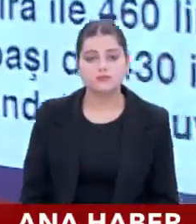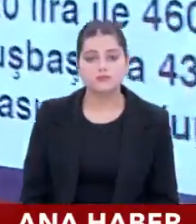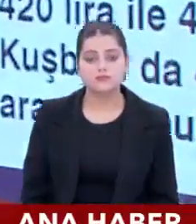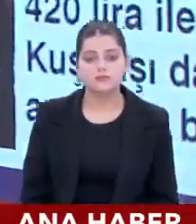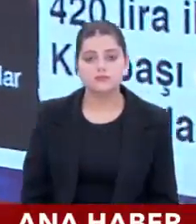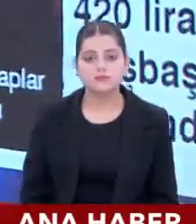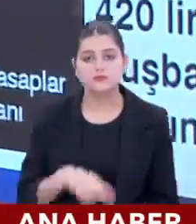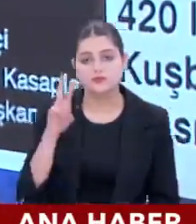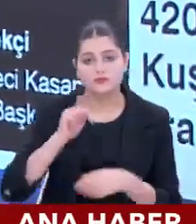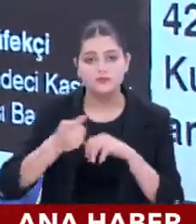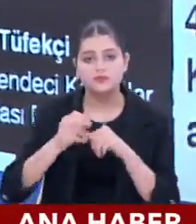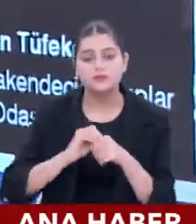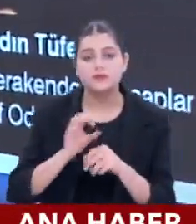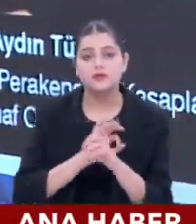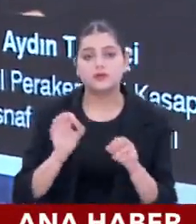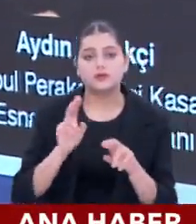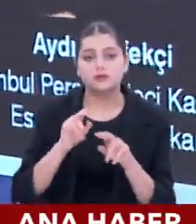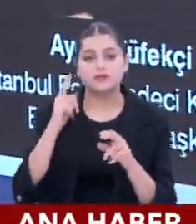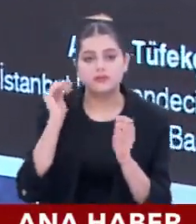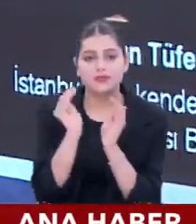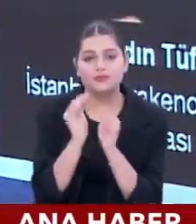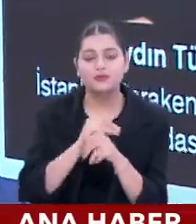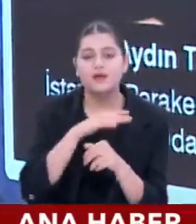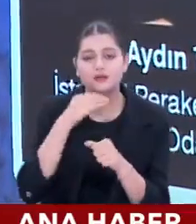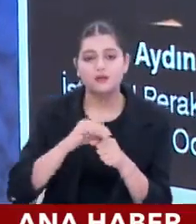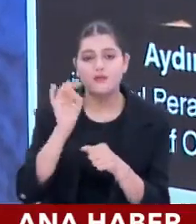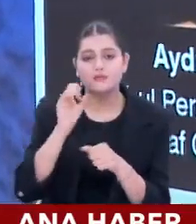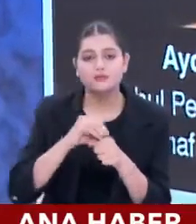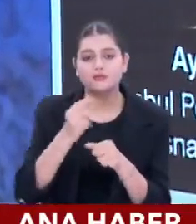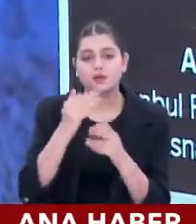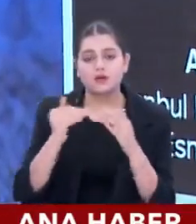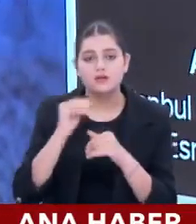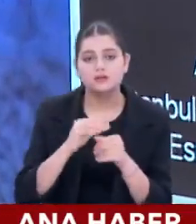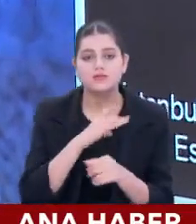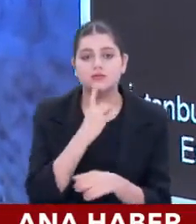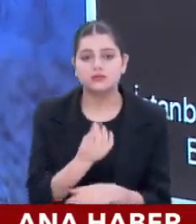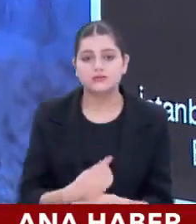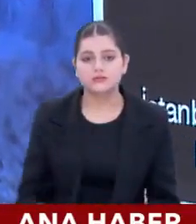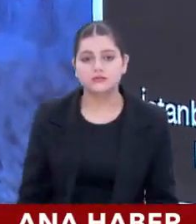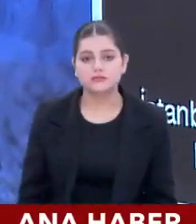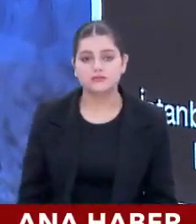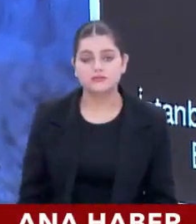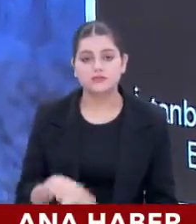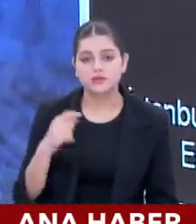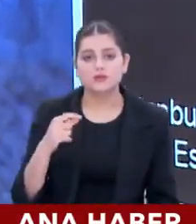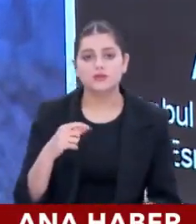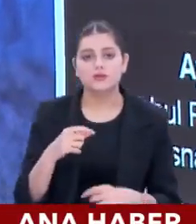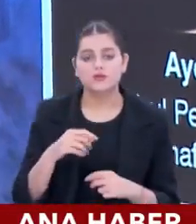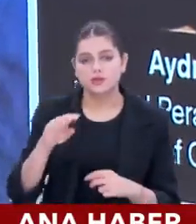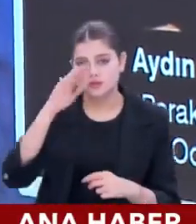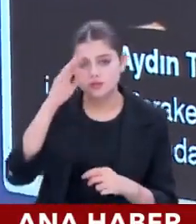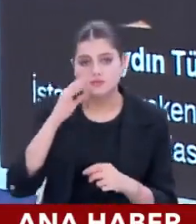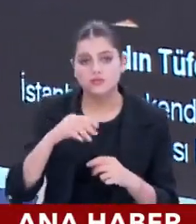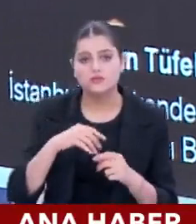fırlamaya son bir haftada özellikle Kuzi etinde 15 liralık fiyat artışı oldu Aydın Tüfekçi İstanbul